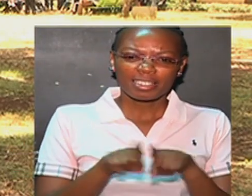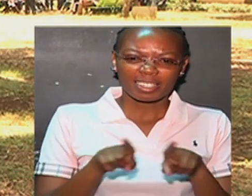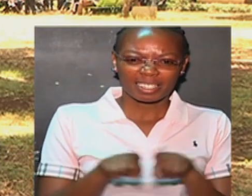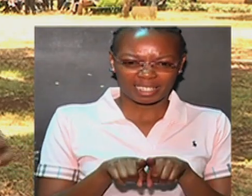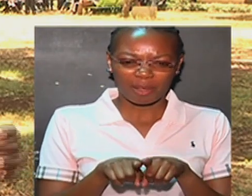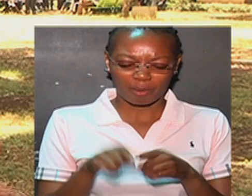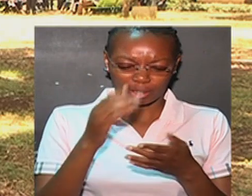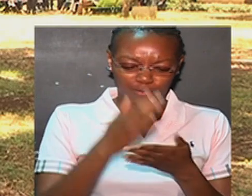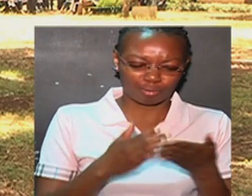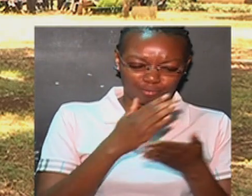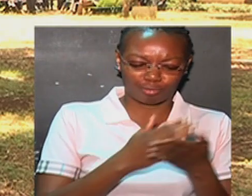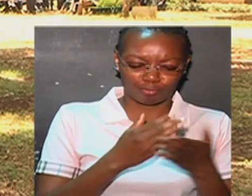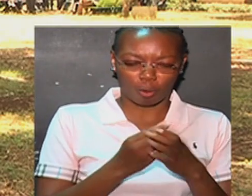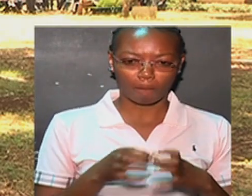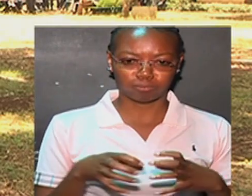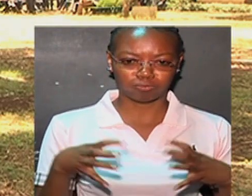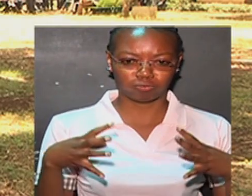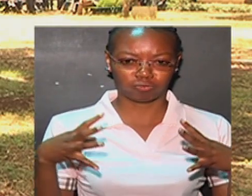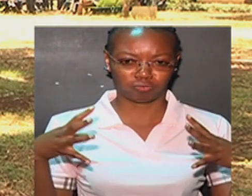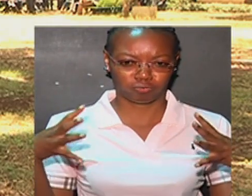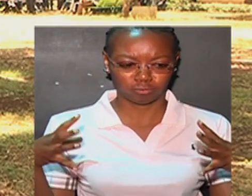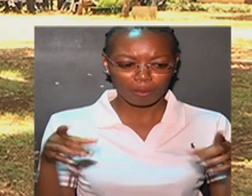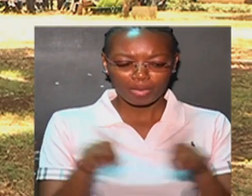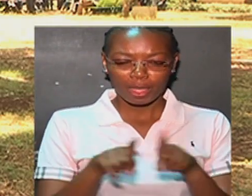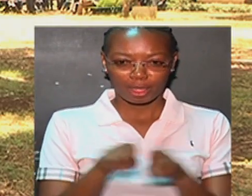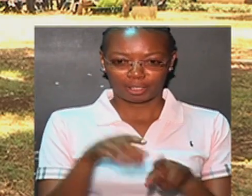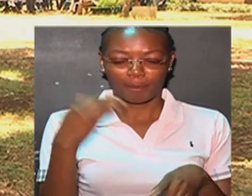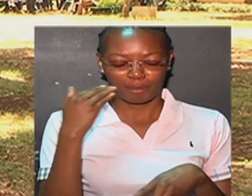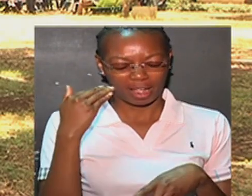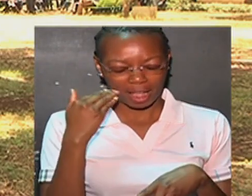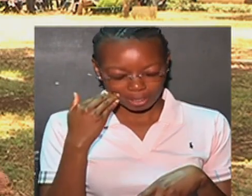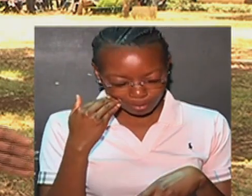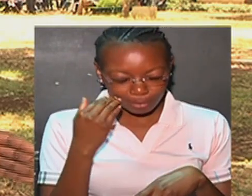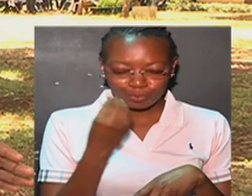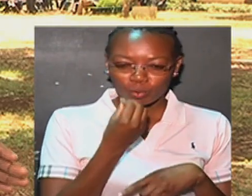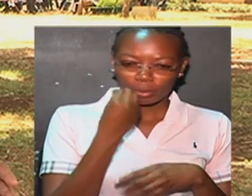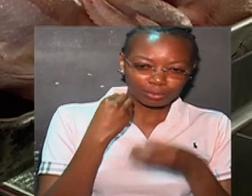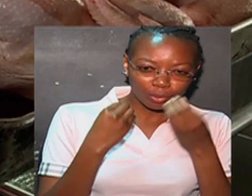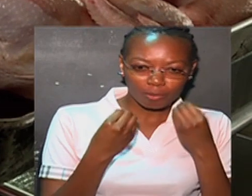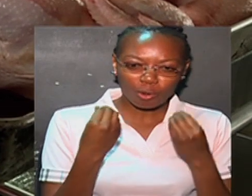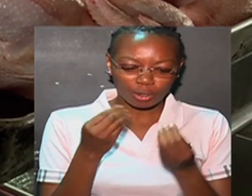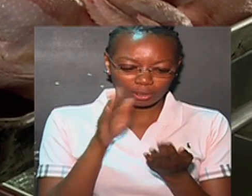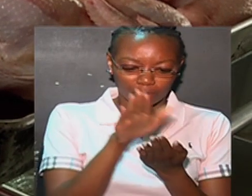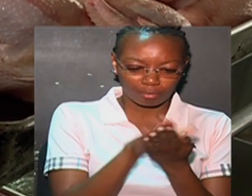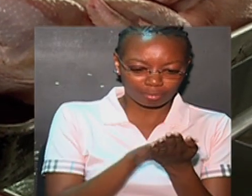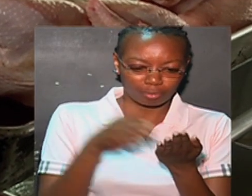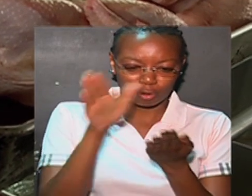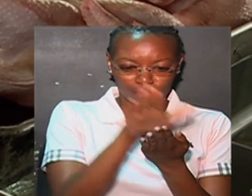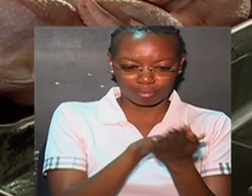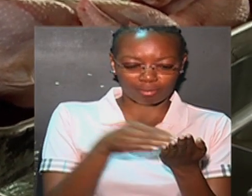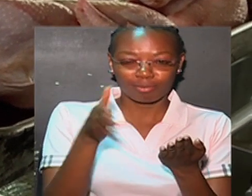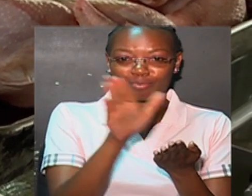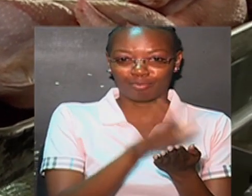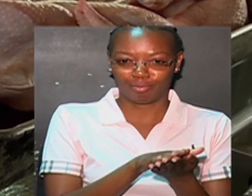kama buffalo ya mkate. Na inakulika, unatengeneza nice sandwiches. Kabla ya kuchinja kuku wako